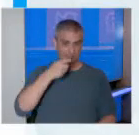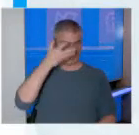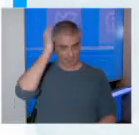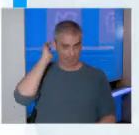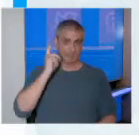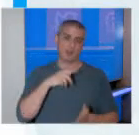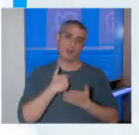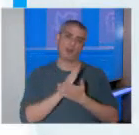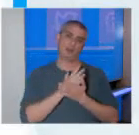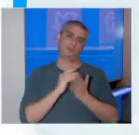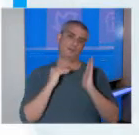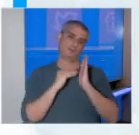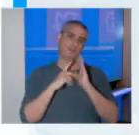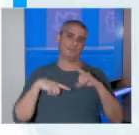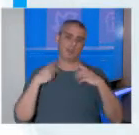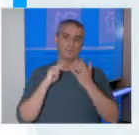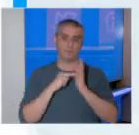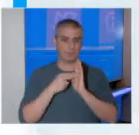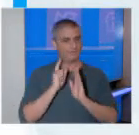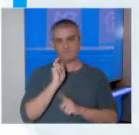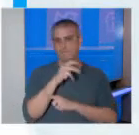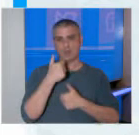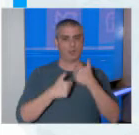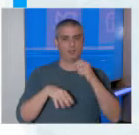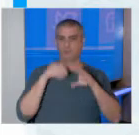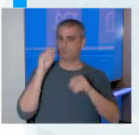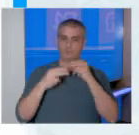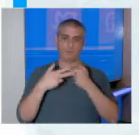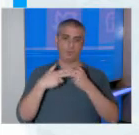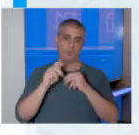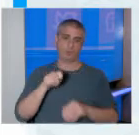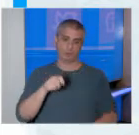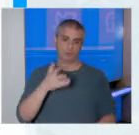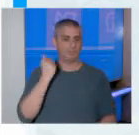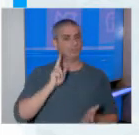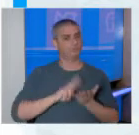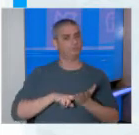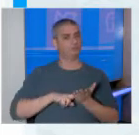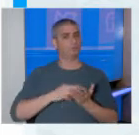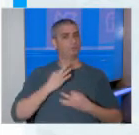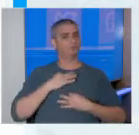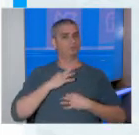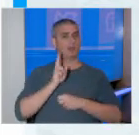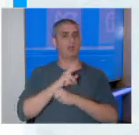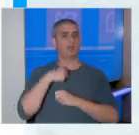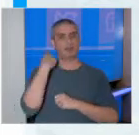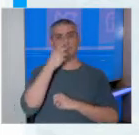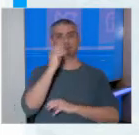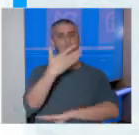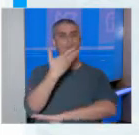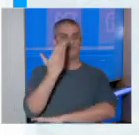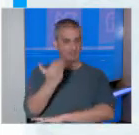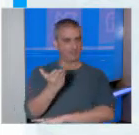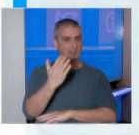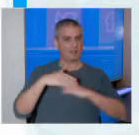יאיר לפיד על החלטתי לקחת פסק זמן מהחיים הפוליטיים ולא להתמודד בבחירות הקרובות לכנסת. הייתה זו זכות עבורי להגן